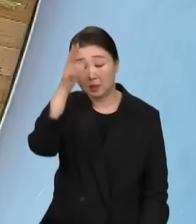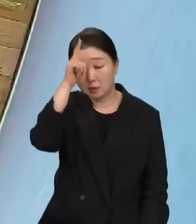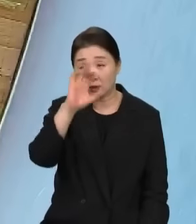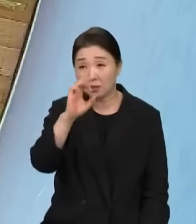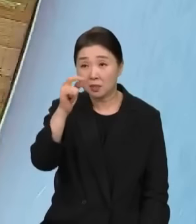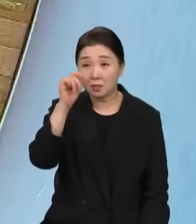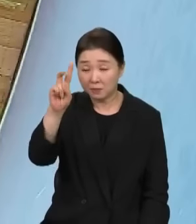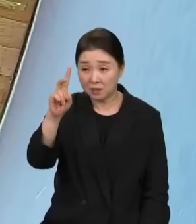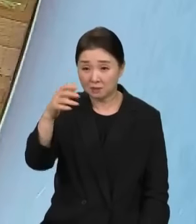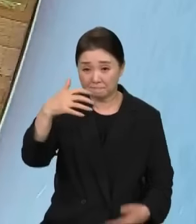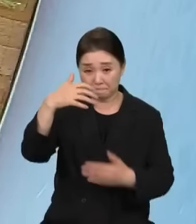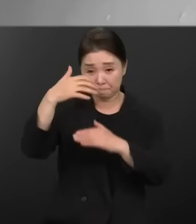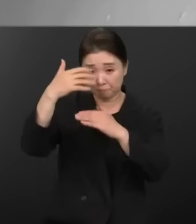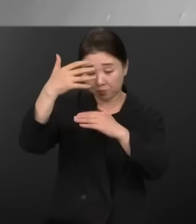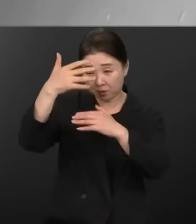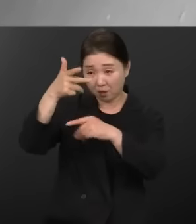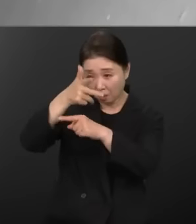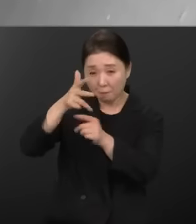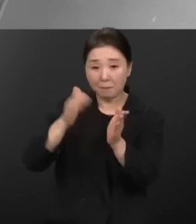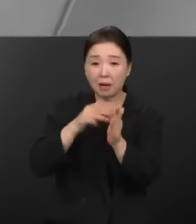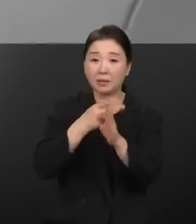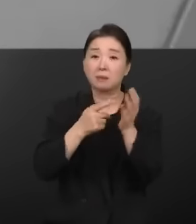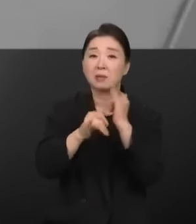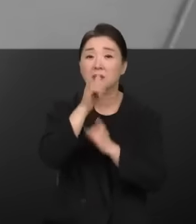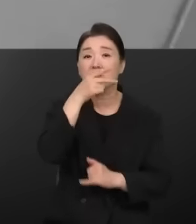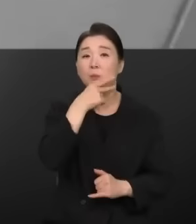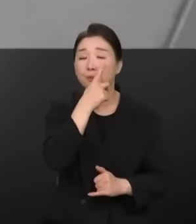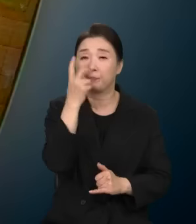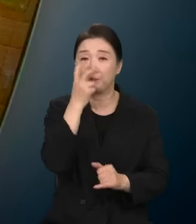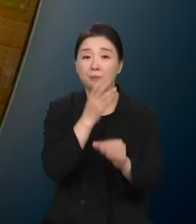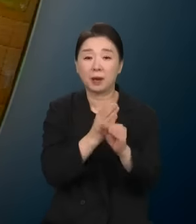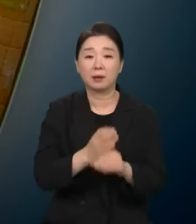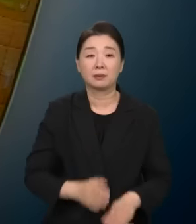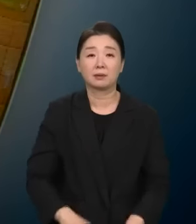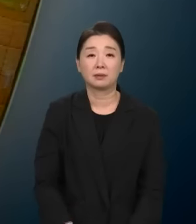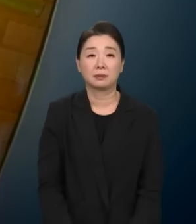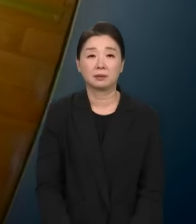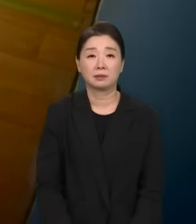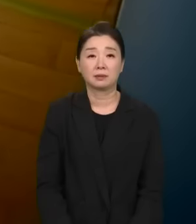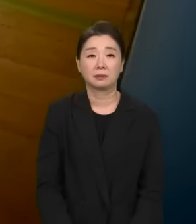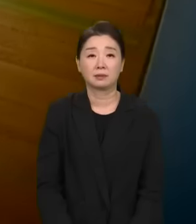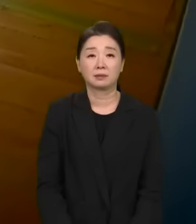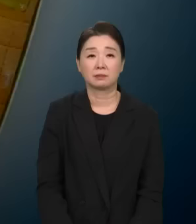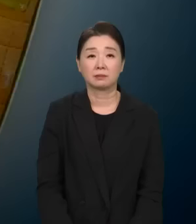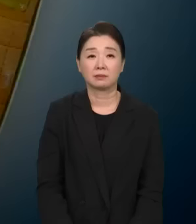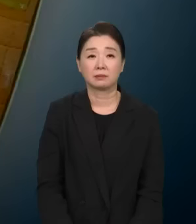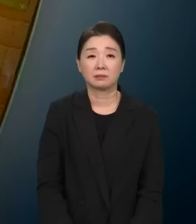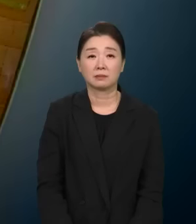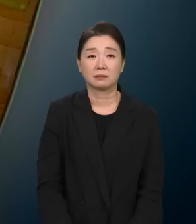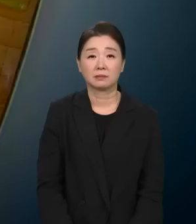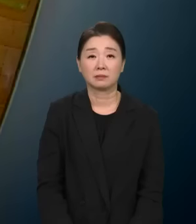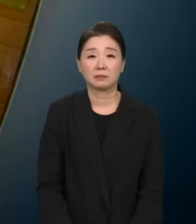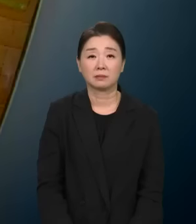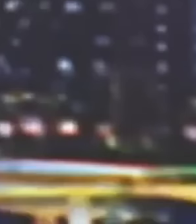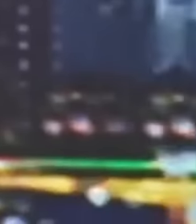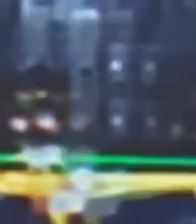CCTV 확보해 다른 피해자가 있었는지 등도 조사하고 있습니다 jtbc 원석입니다